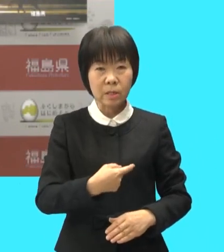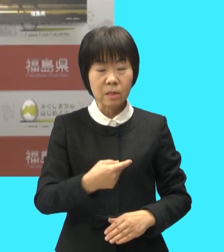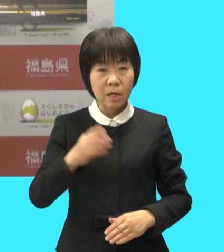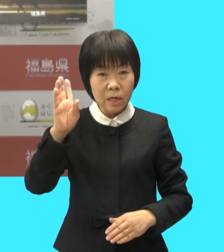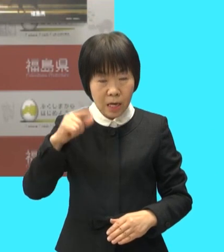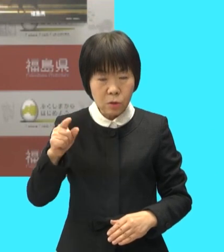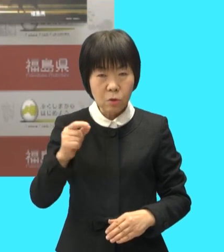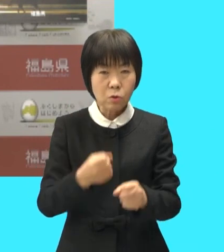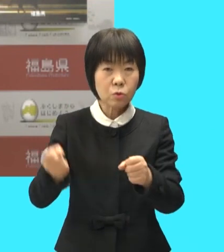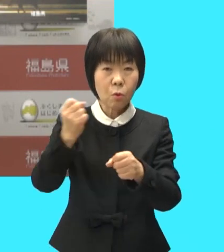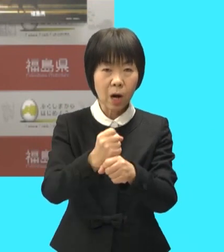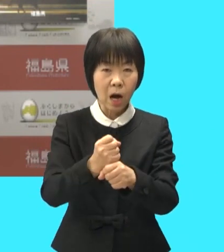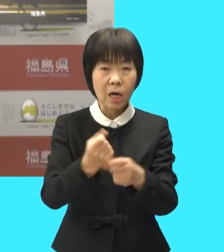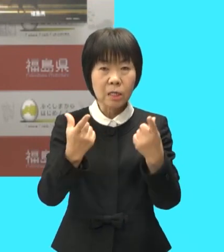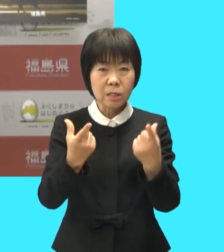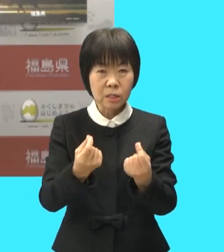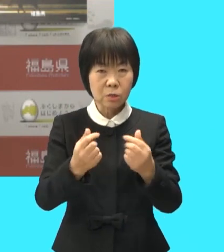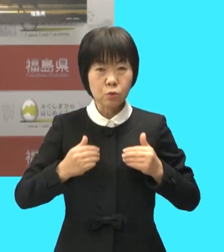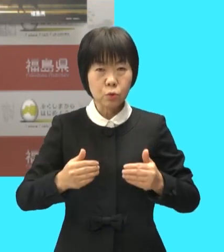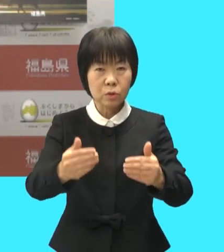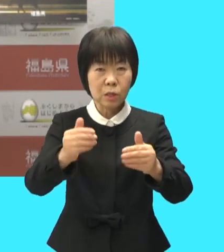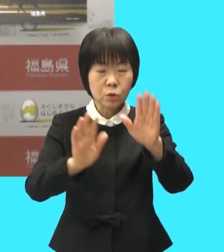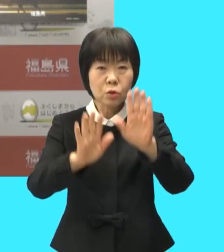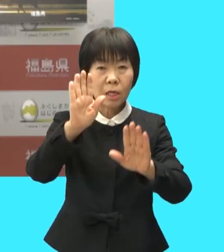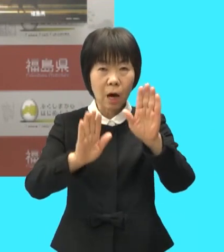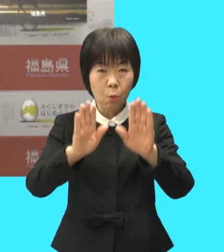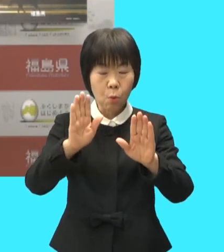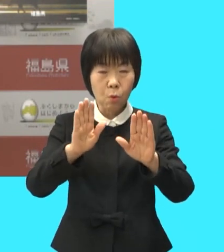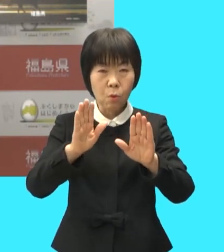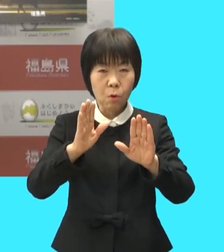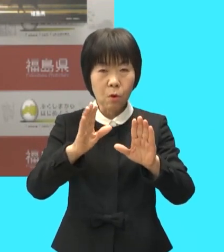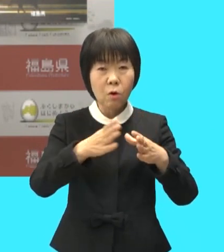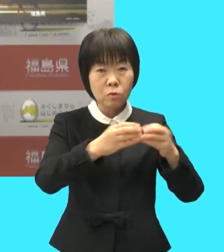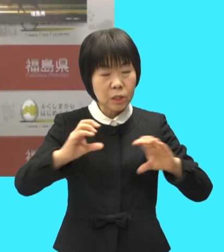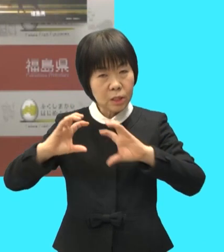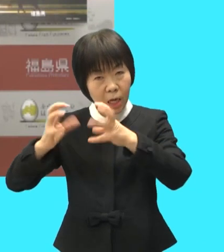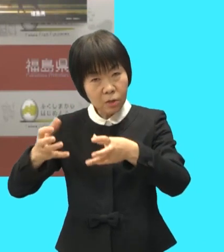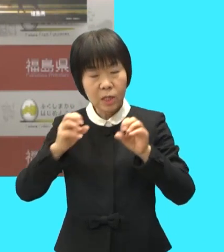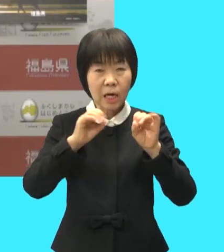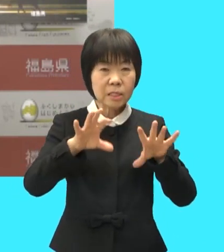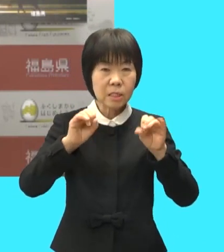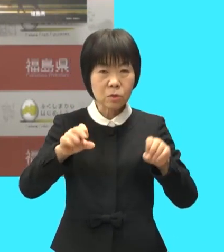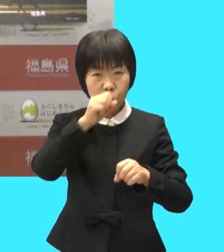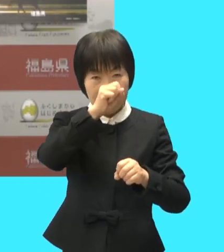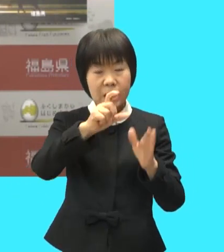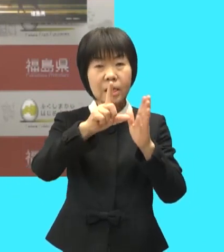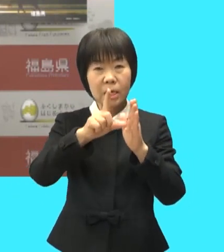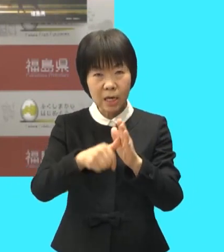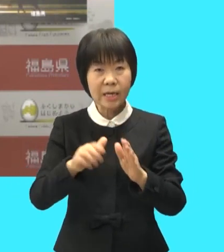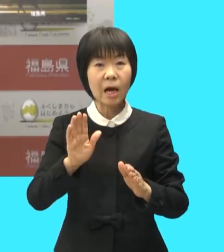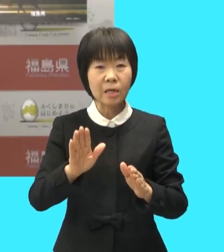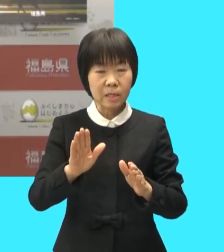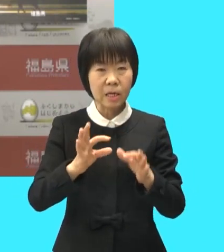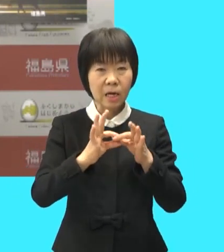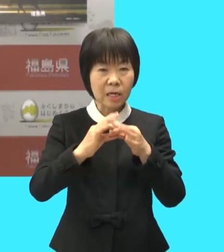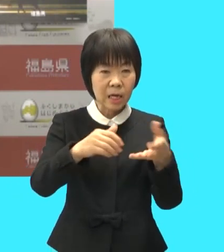県の復興が着実に進んでいる姿を国内外に発信する絶好の機会であり、